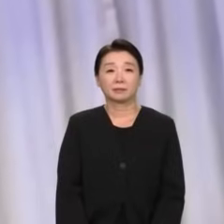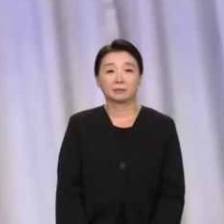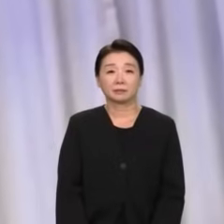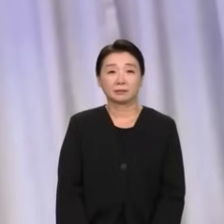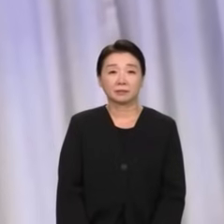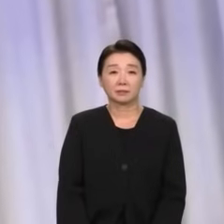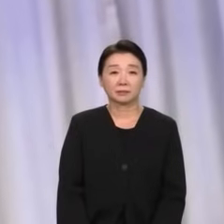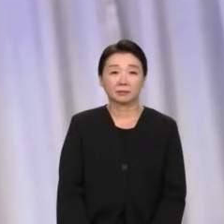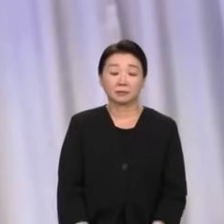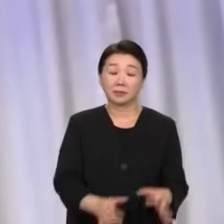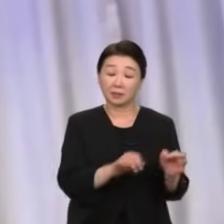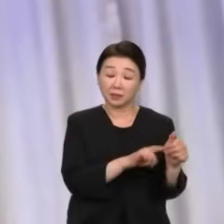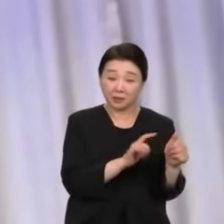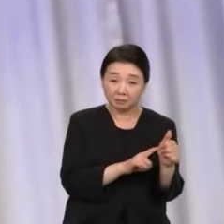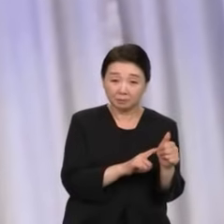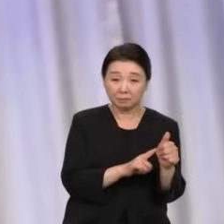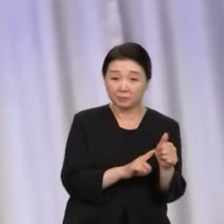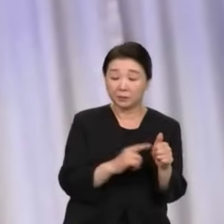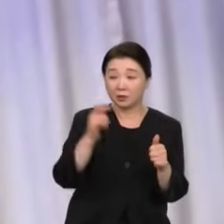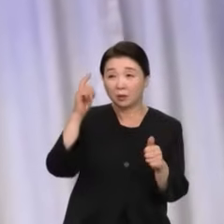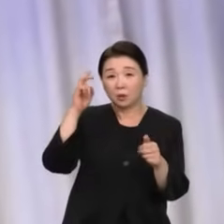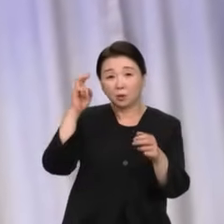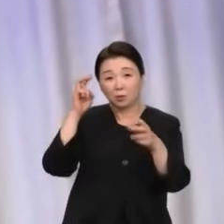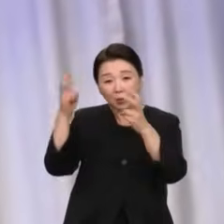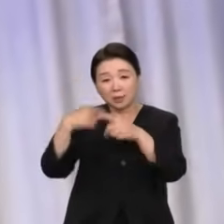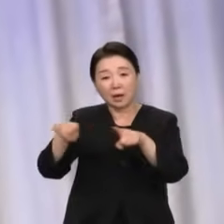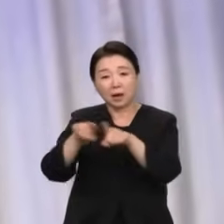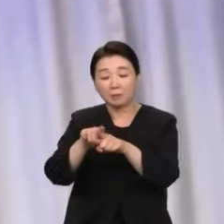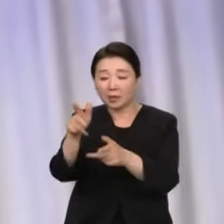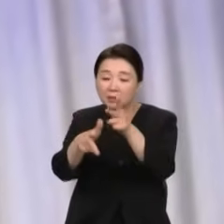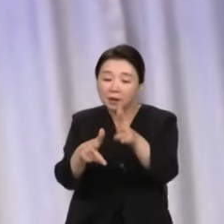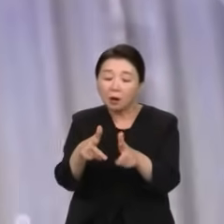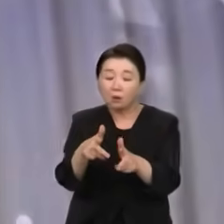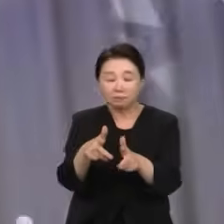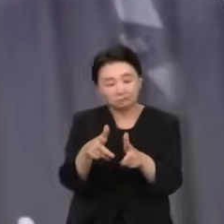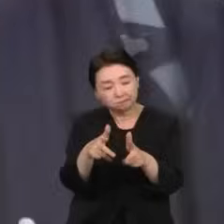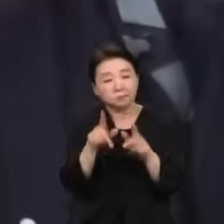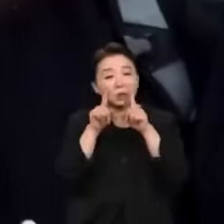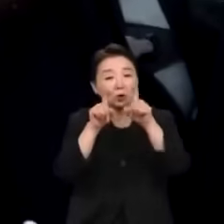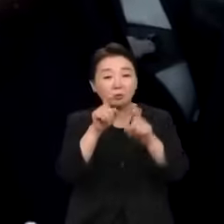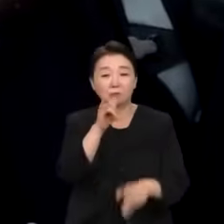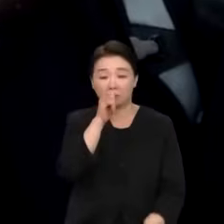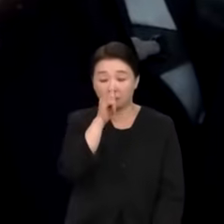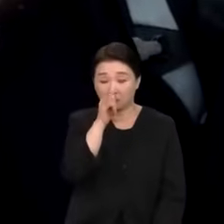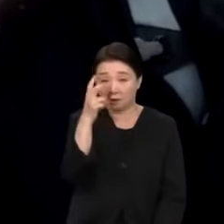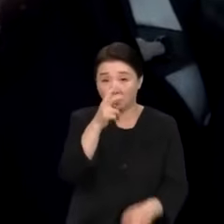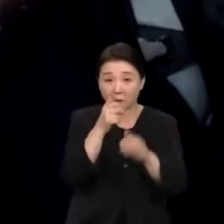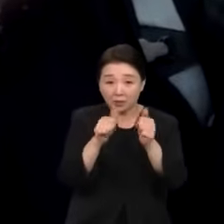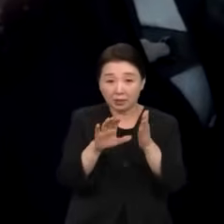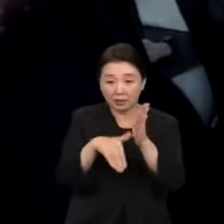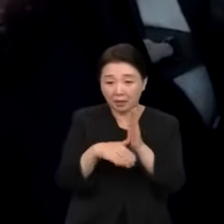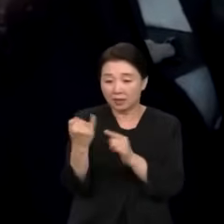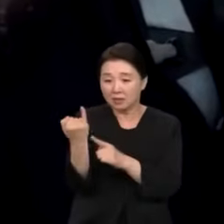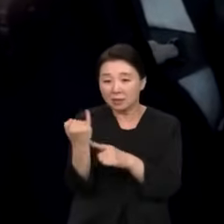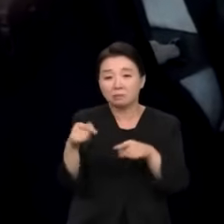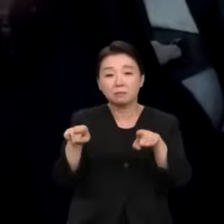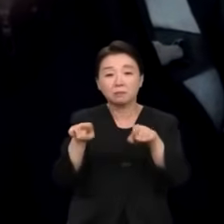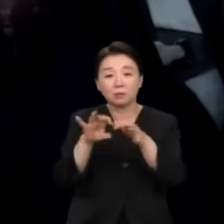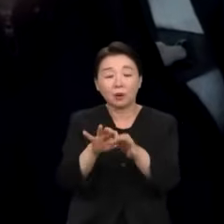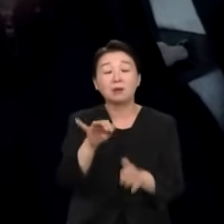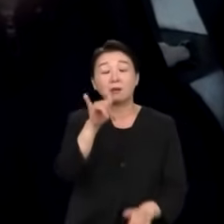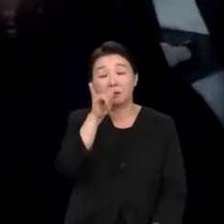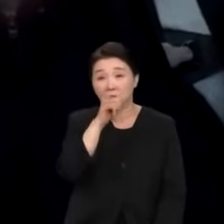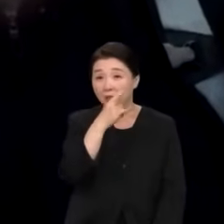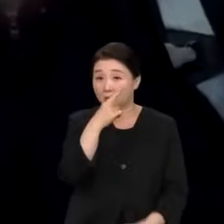그 도이치 모터스와 사업을 한 배경을 두고 의문이 제기됐지만 검찰이이 과정에 김여사가 관련돼 있다는